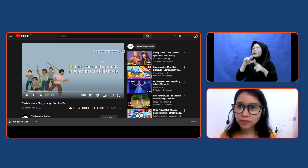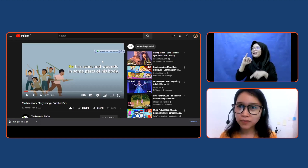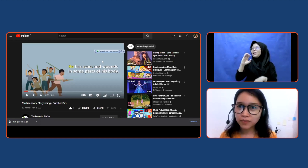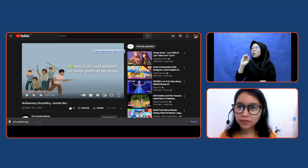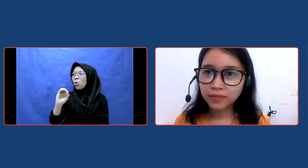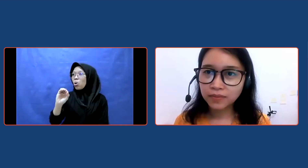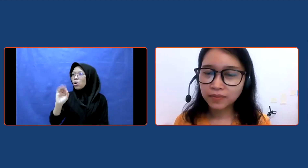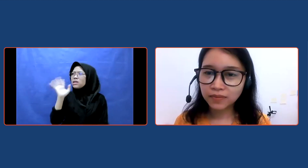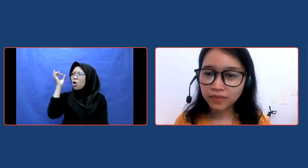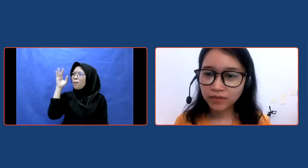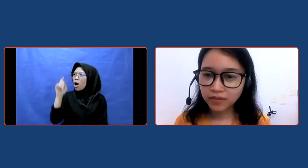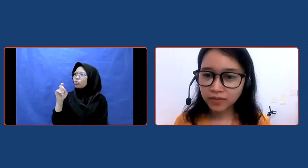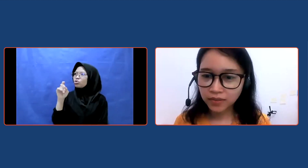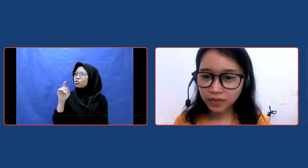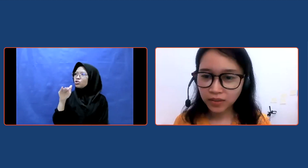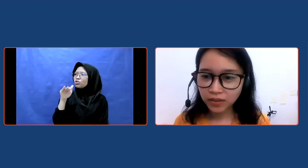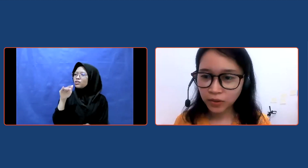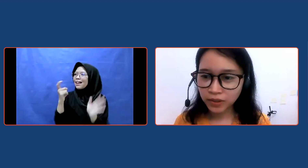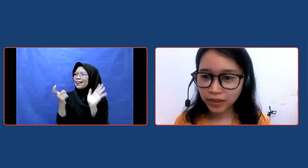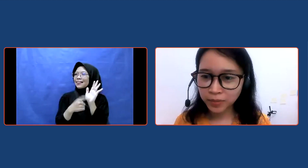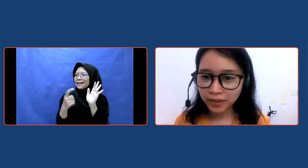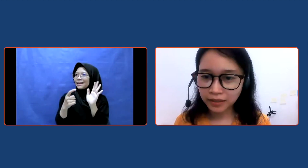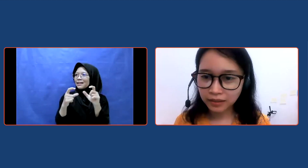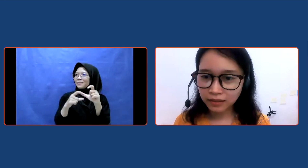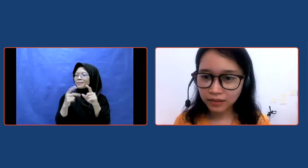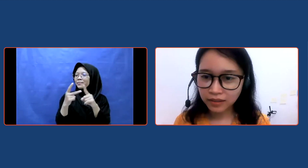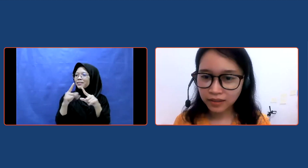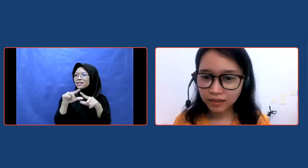biar audionya juga terdengar oke